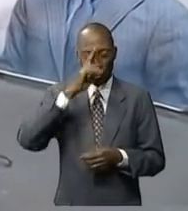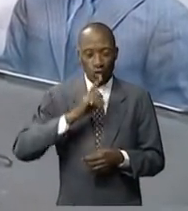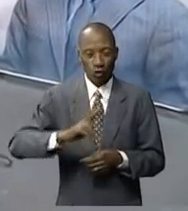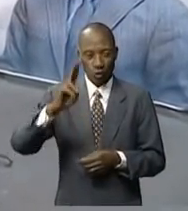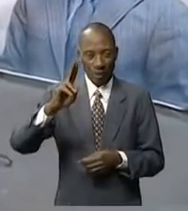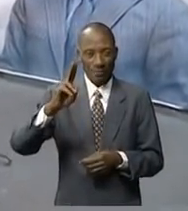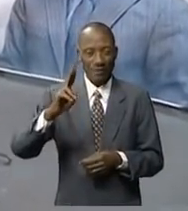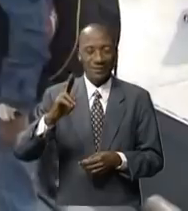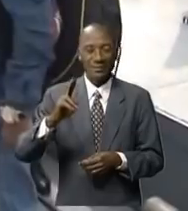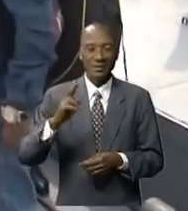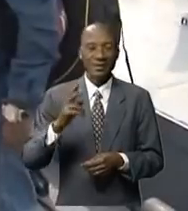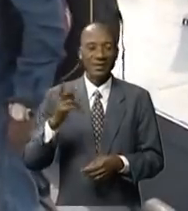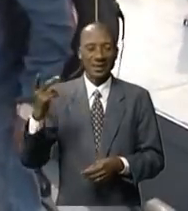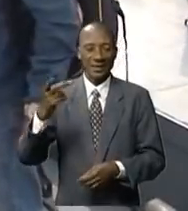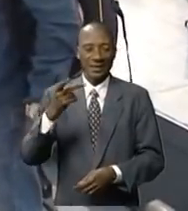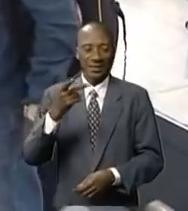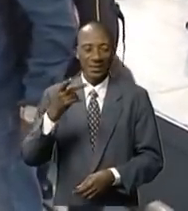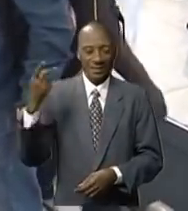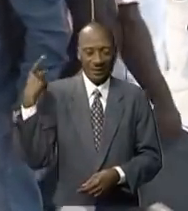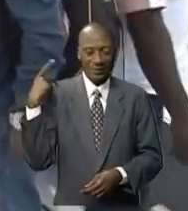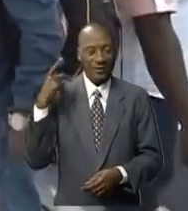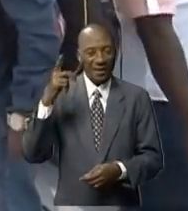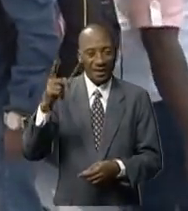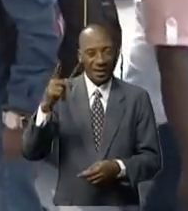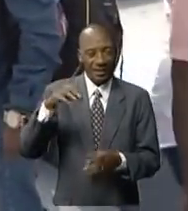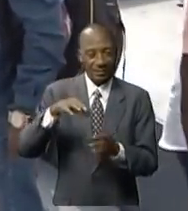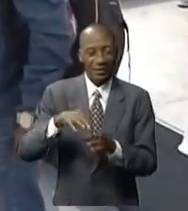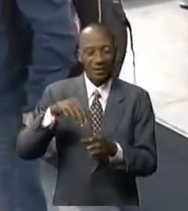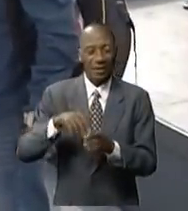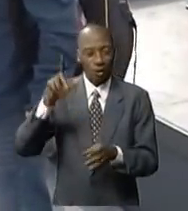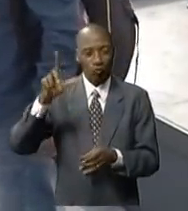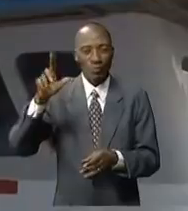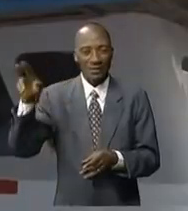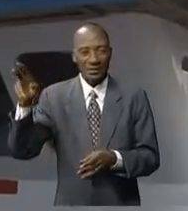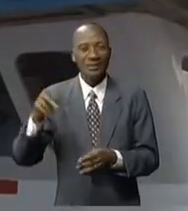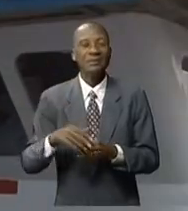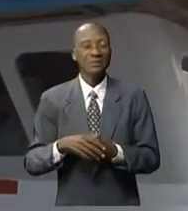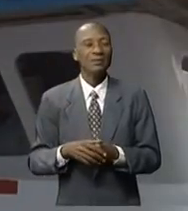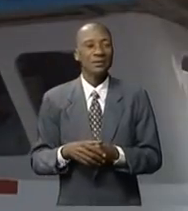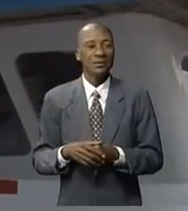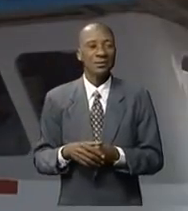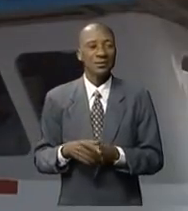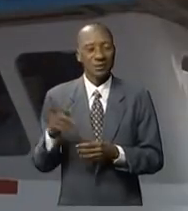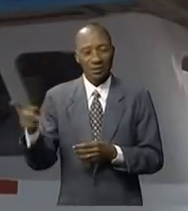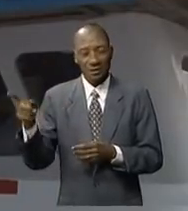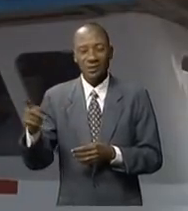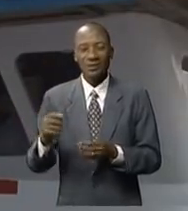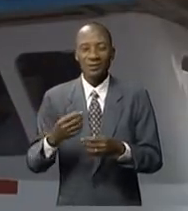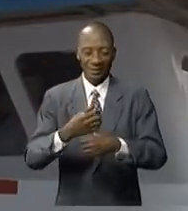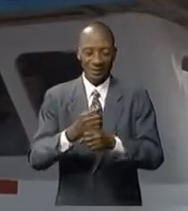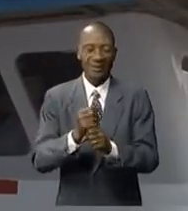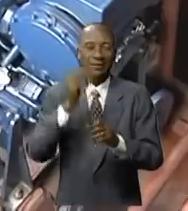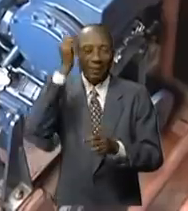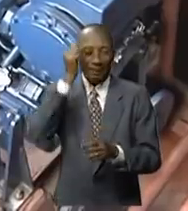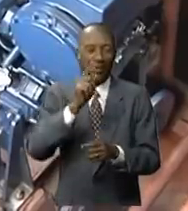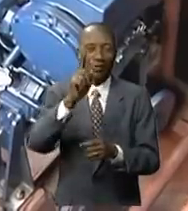député national élu de Lubumbashi, a construit un bateau qui porte le nom de sa regrettée maman, Ouachema Kosso. Le